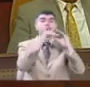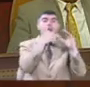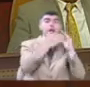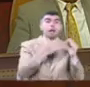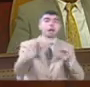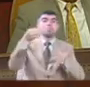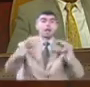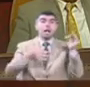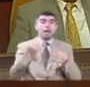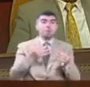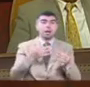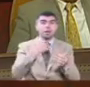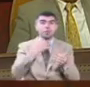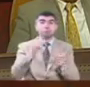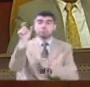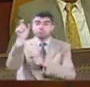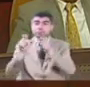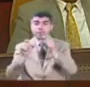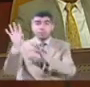من أعوان التنفيذ